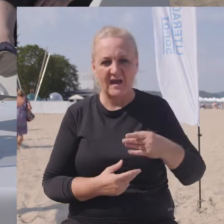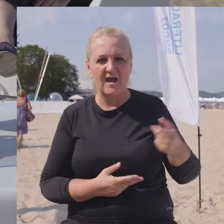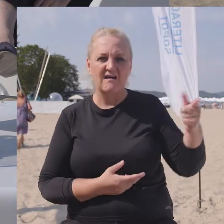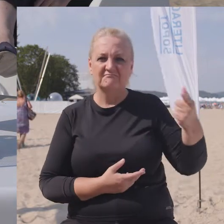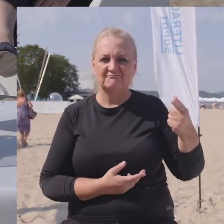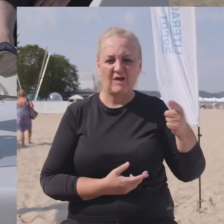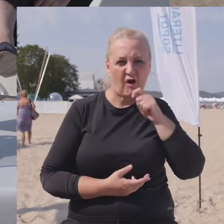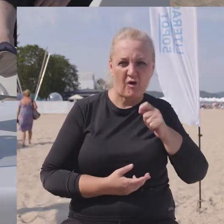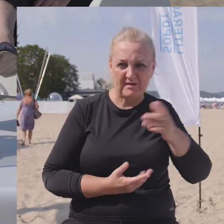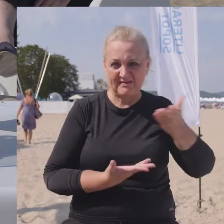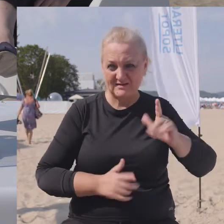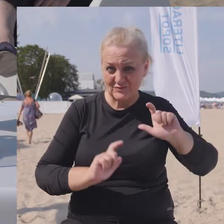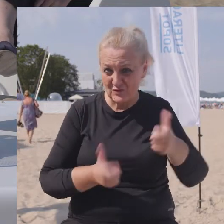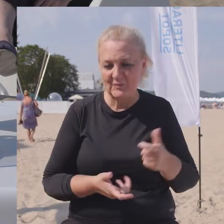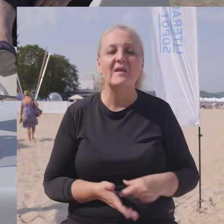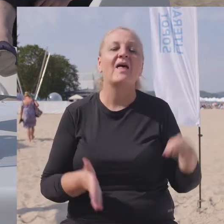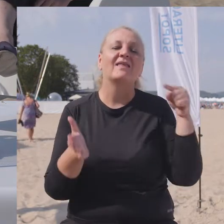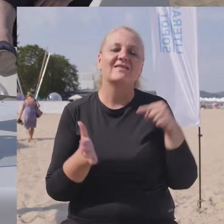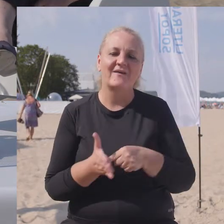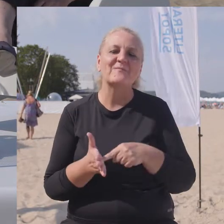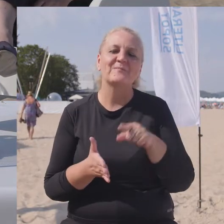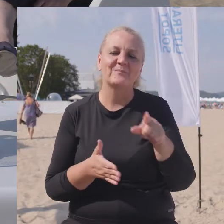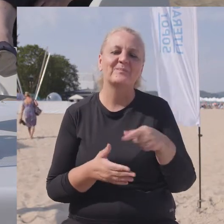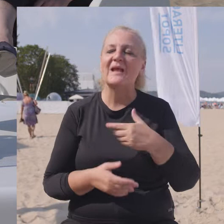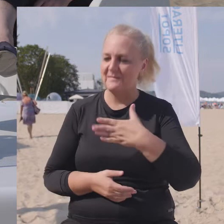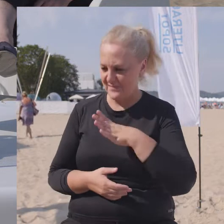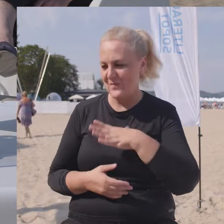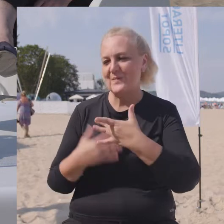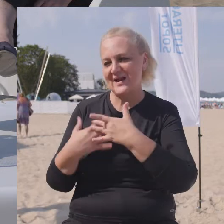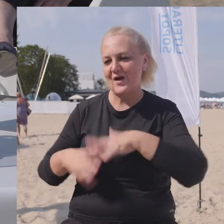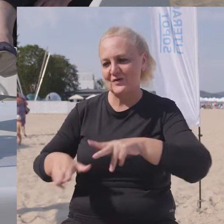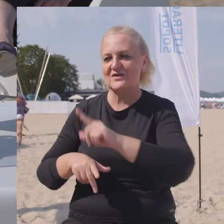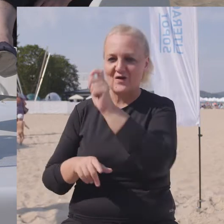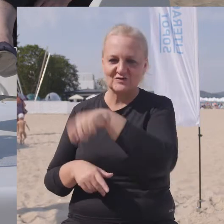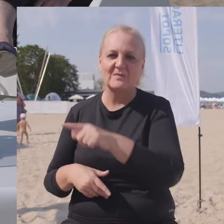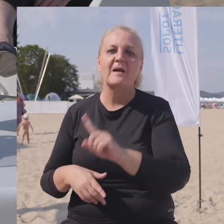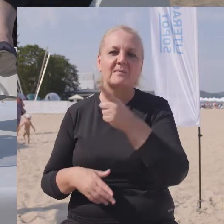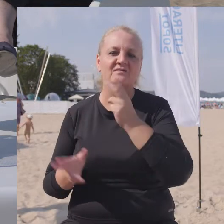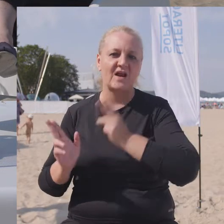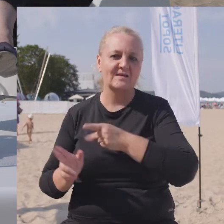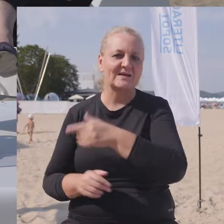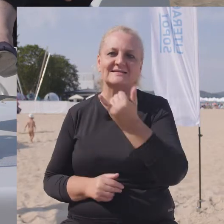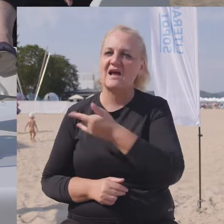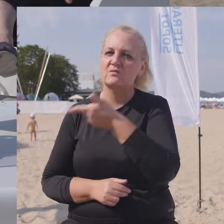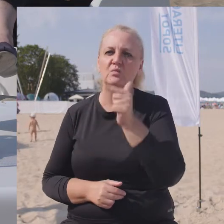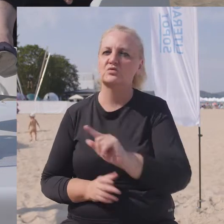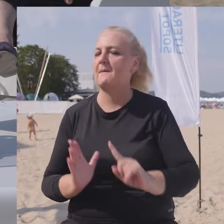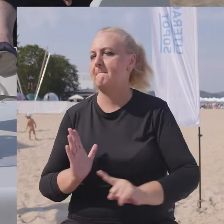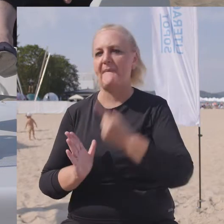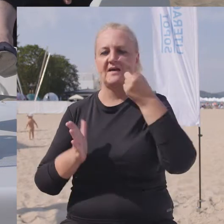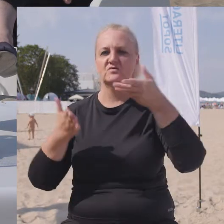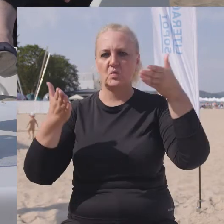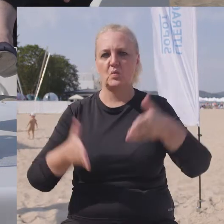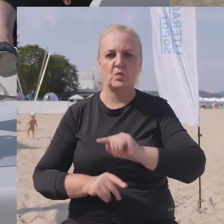skomentują. I myślę sobie... w bliskiej rodzinie taką osobę, która 1 listopada musiała być pierwsza na